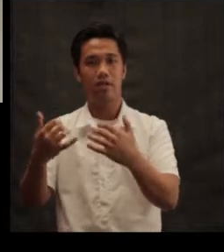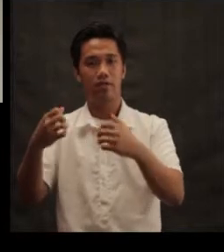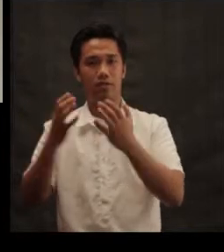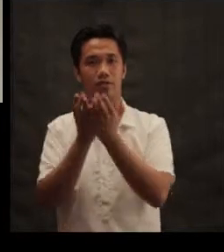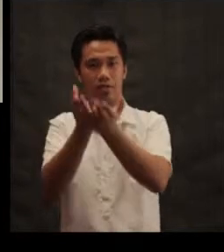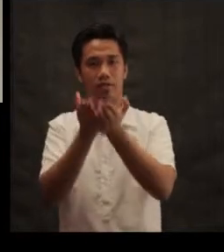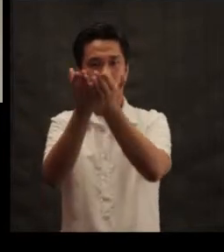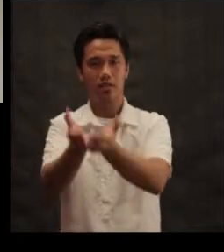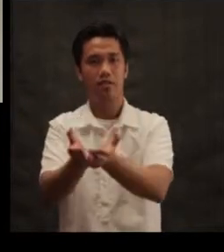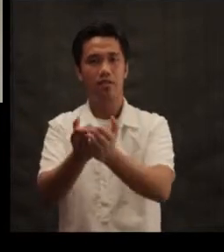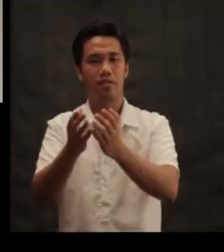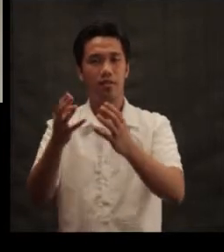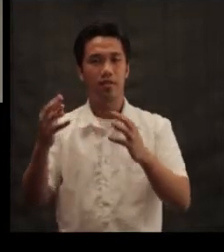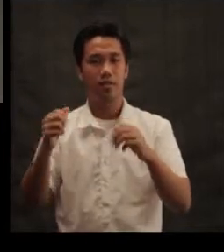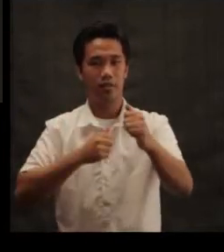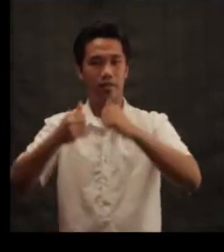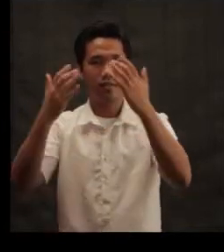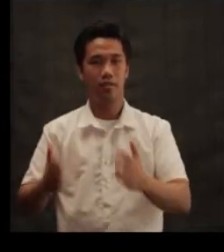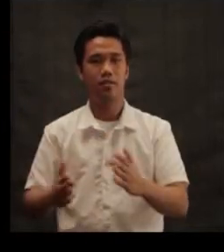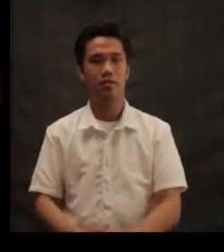ng Philippine Sailing Team.